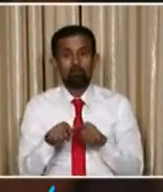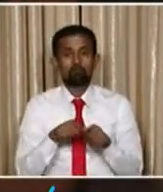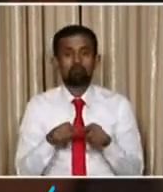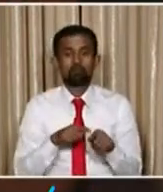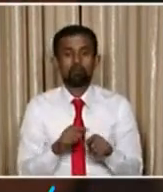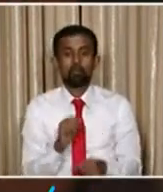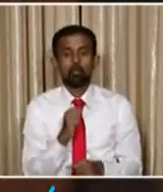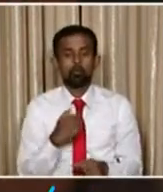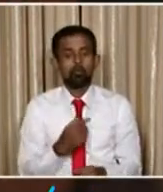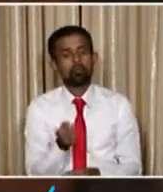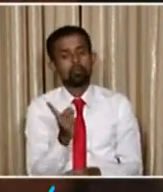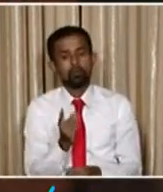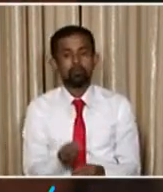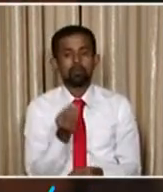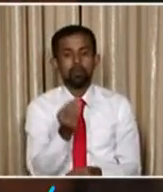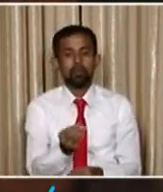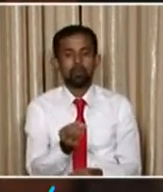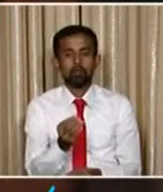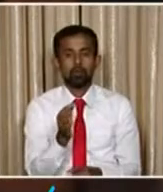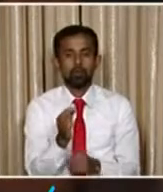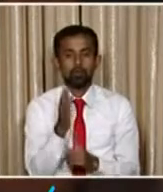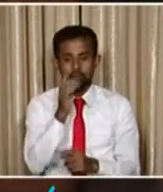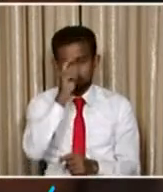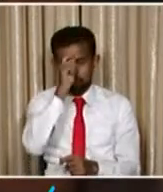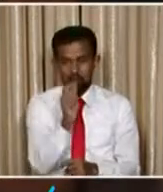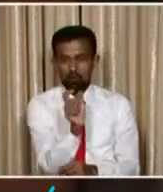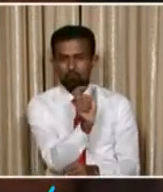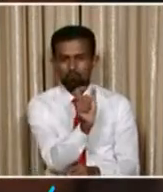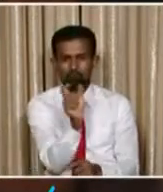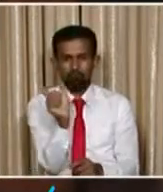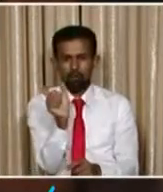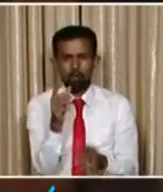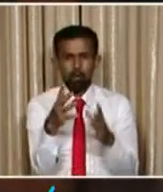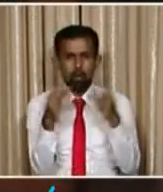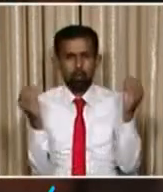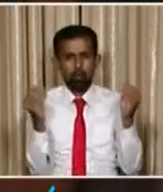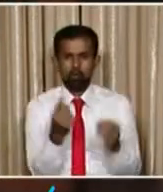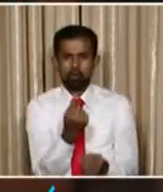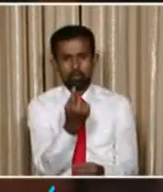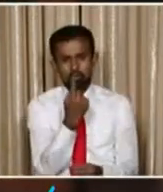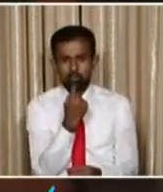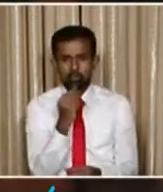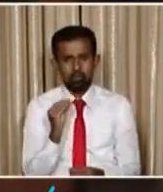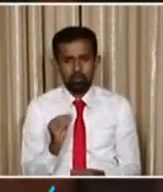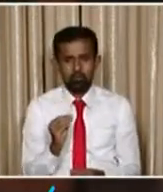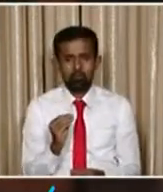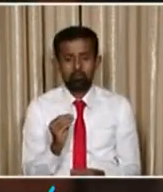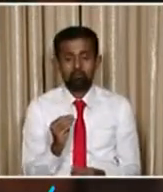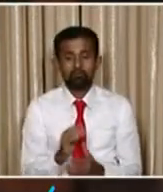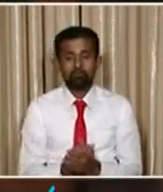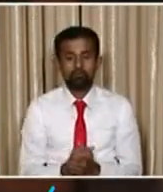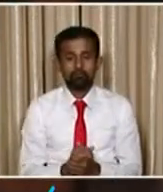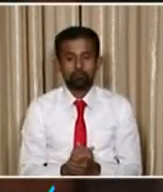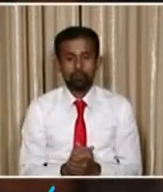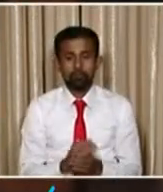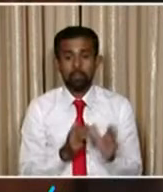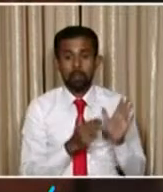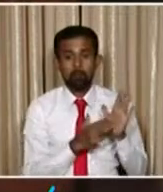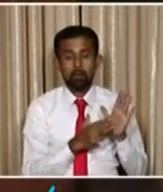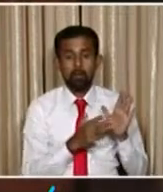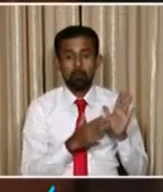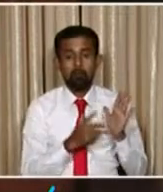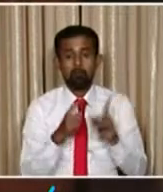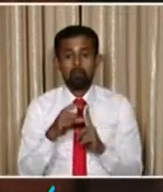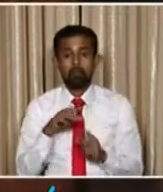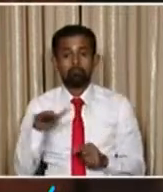ஜனாதிபதி அவர்கள் வாயாலே இதை நிவர்த்தி செய்கிறேன் என்று அவர் வாக்குறுதி தந்திருந்தாலும் கூட மயிலத்தமடு மாதவன் என்ற பிரதேசத்திலே இருந்து வெளி